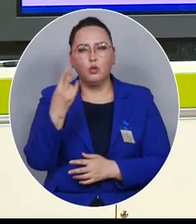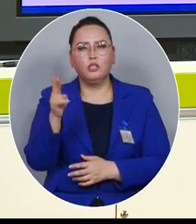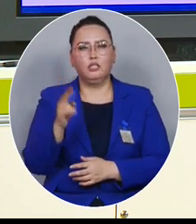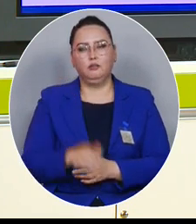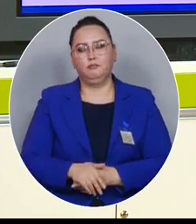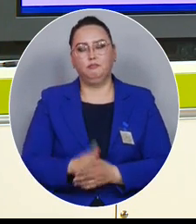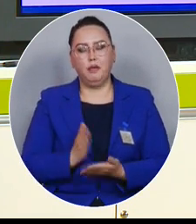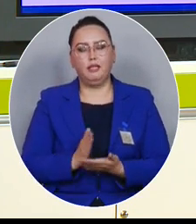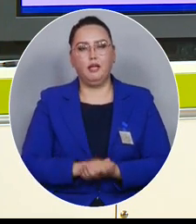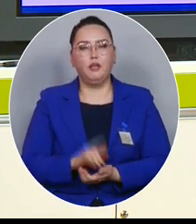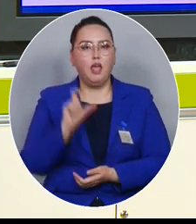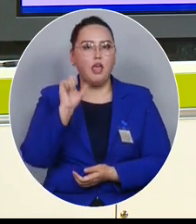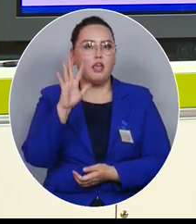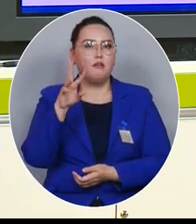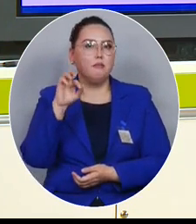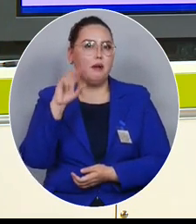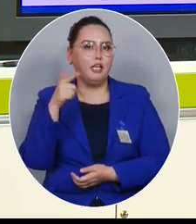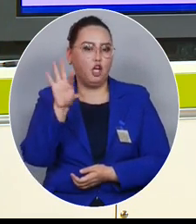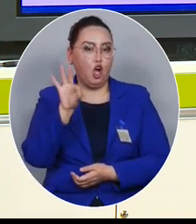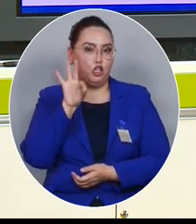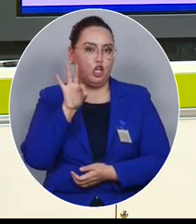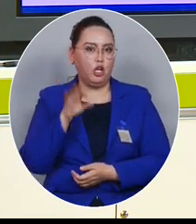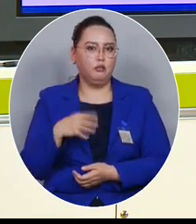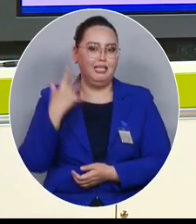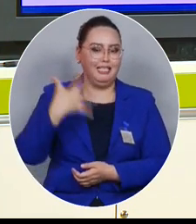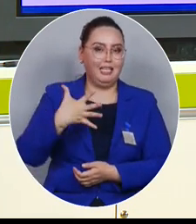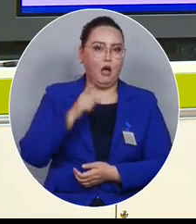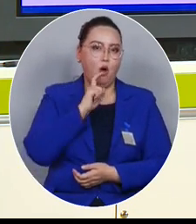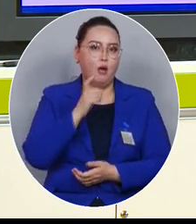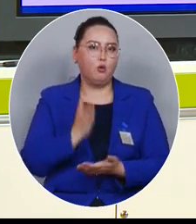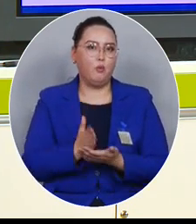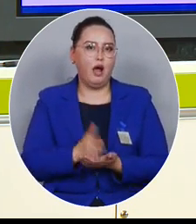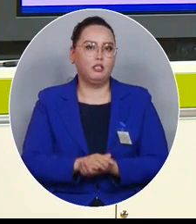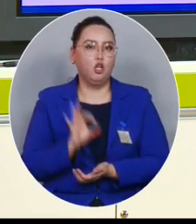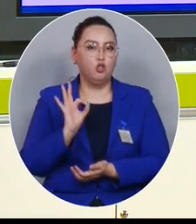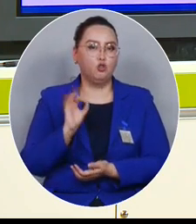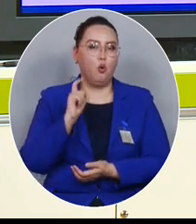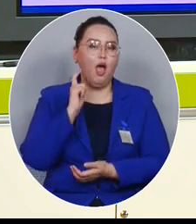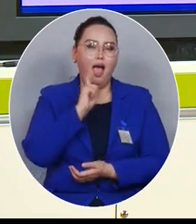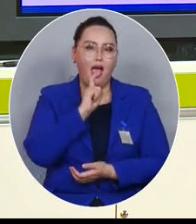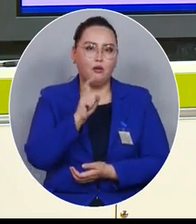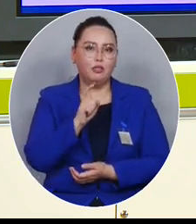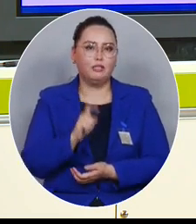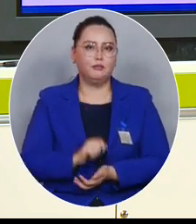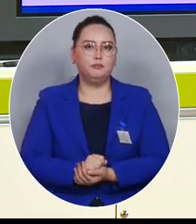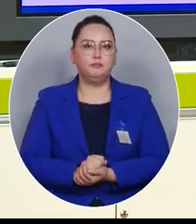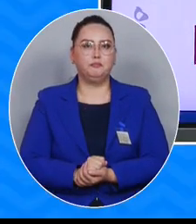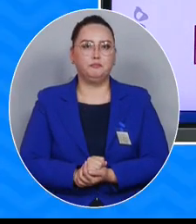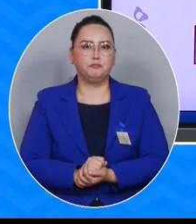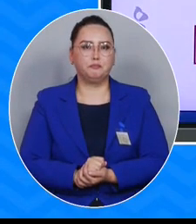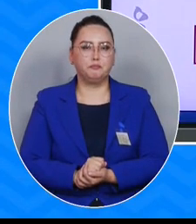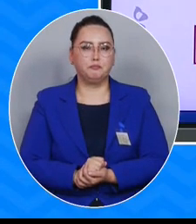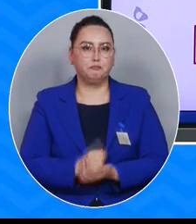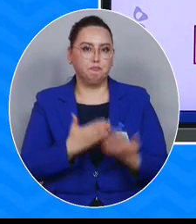тодрхолосныг олорооо гэсэн асуулттай дон тауүн харүйлттай ем далүрүйрүйна. Задахэр энэ зэв харүйлтэн ул хэрэг яблээг нэх зах зэрэгсүйлүйн